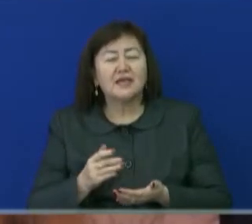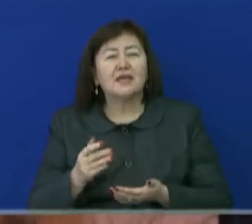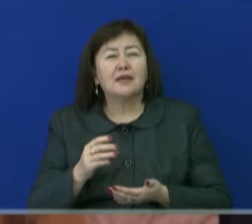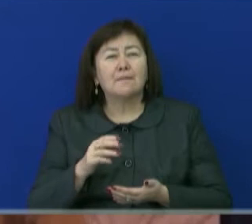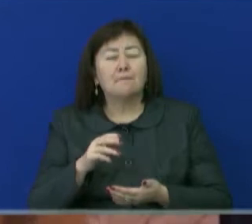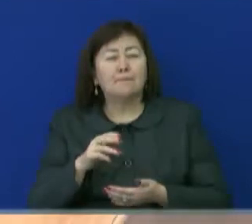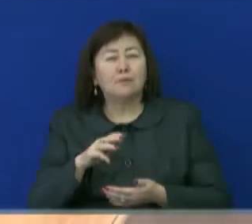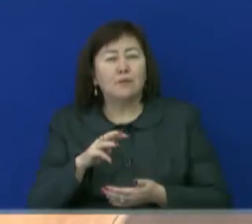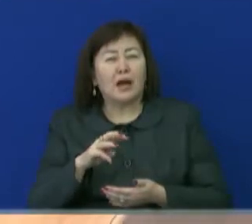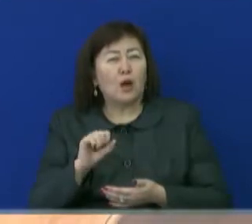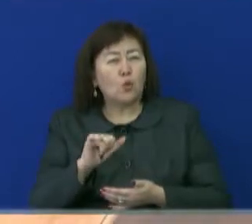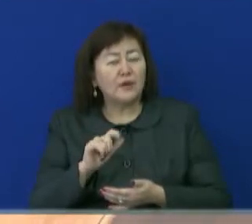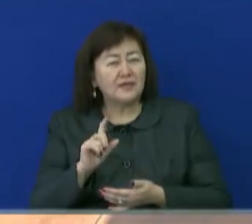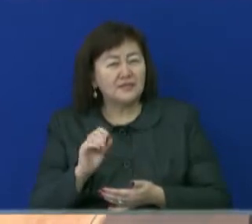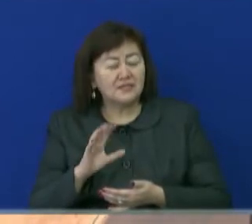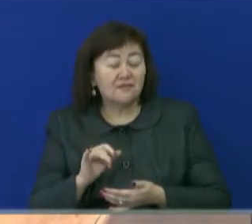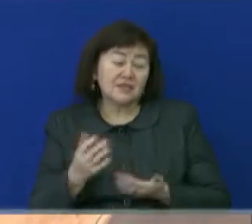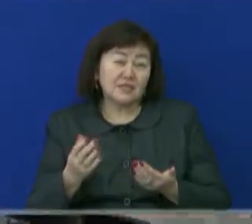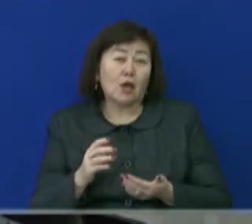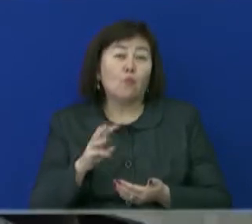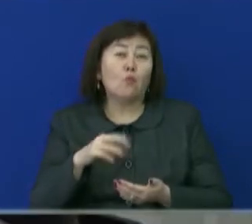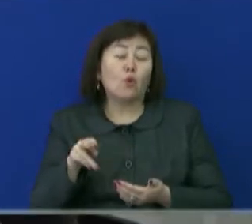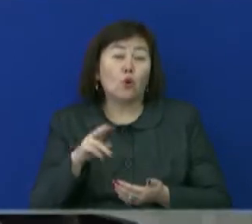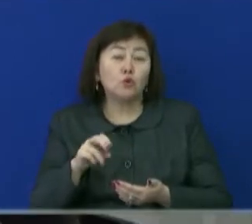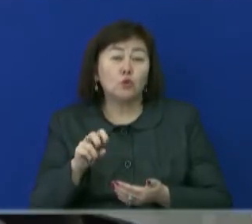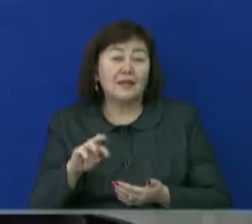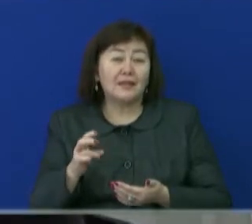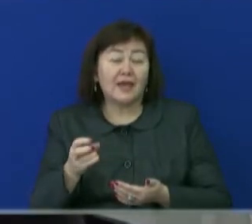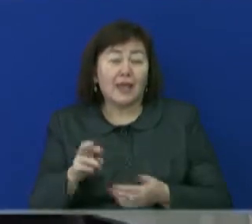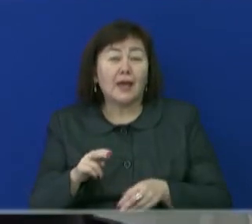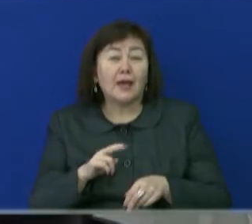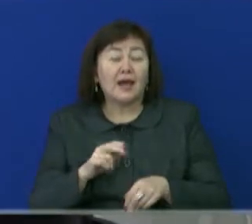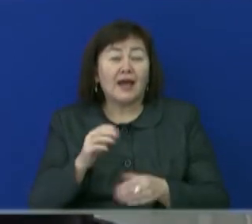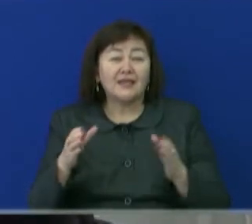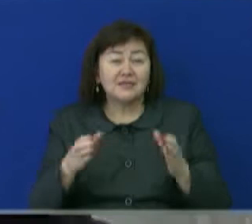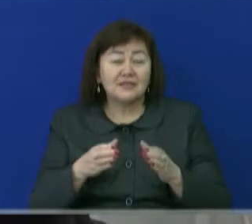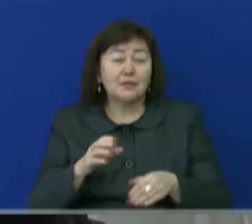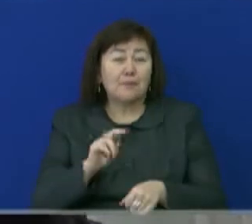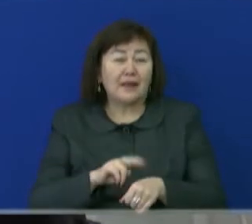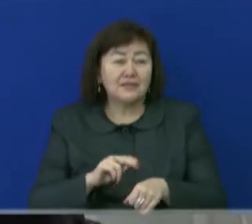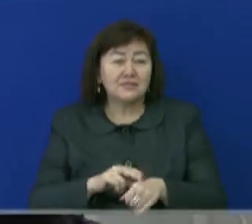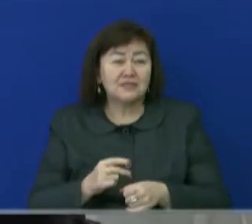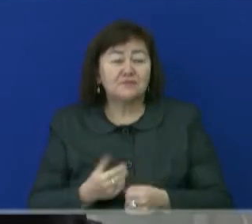бойындағы алаңдағы модульдік полиция посттары. Қазіргі уақытта Семей мен